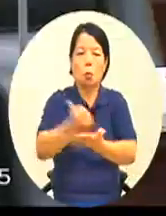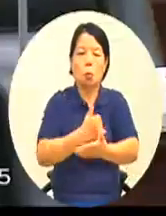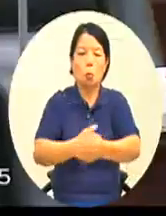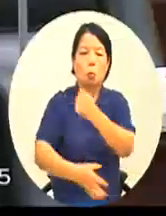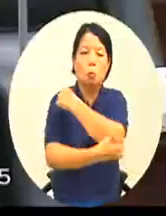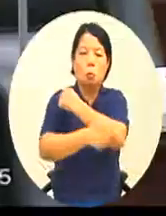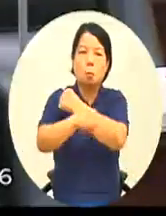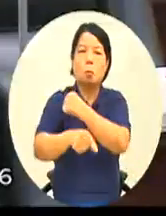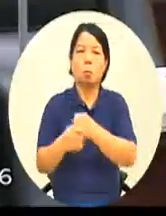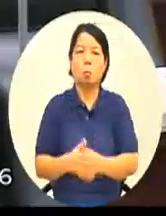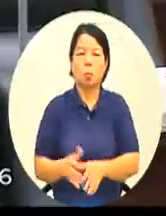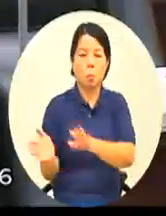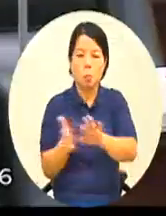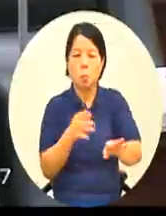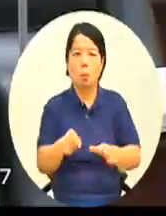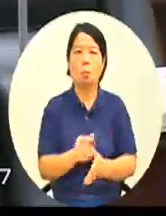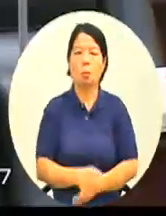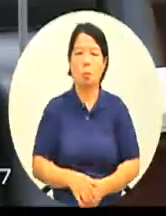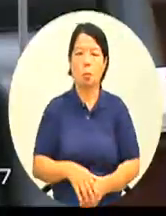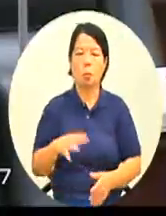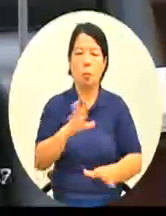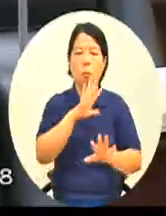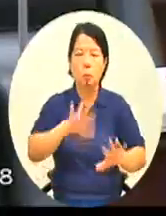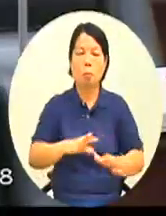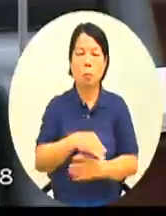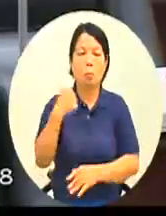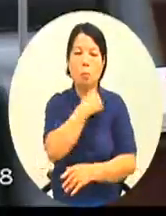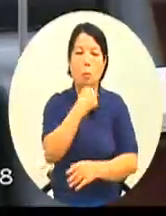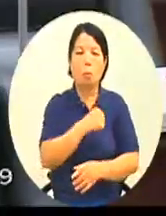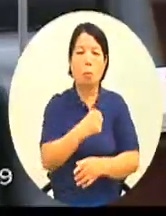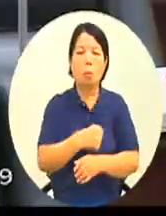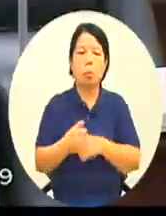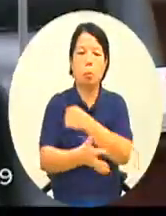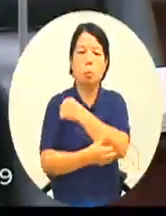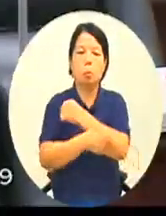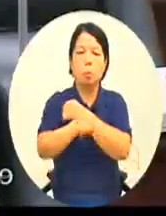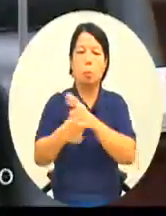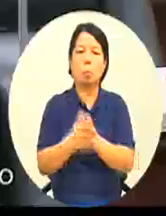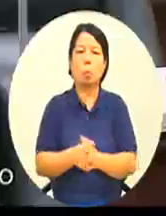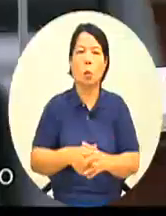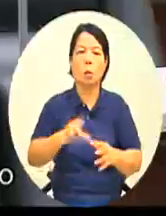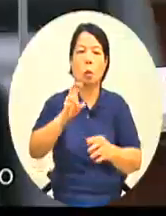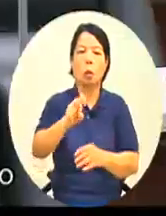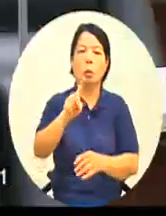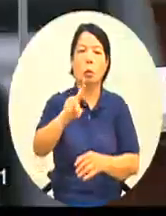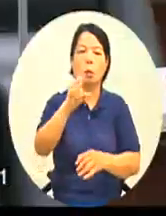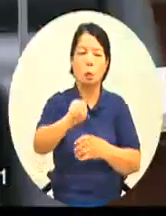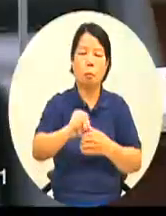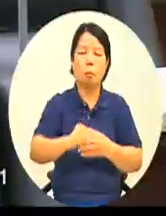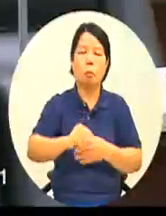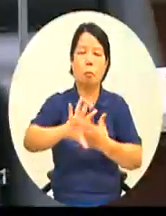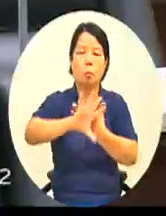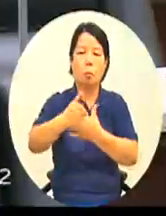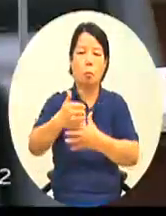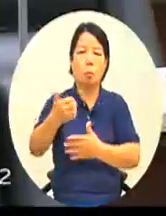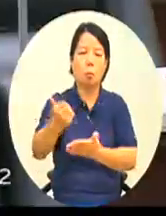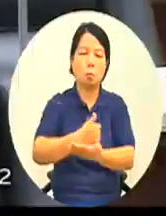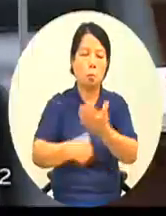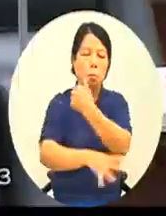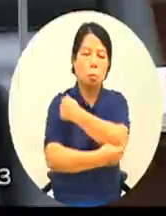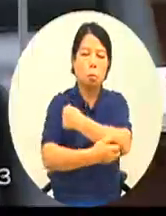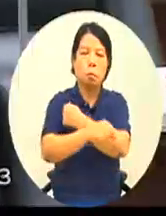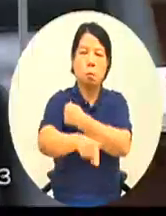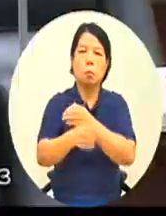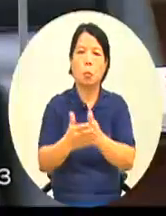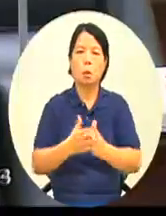他们除了这些本籍台籍的照护员要跟21万人来做竞争之外，他们的薪资呢，普遍都是